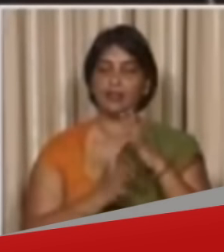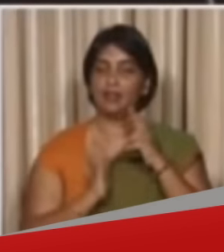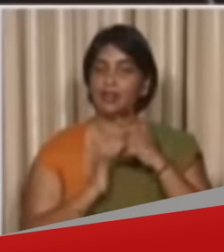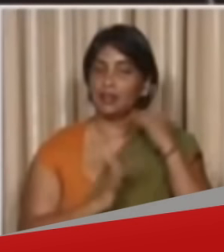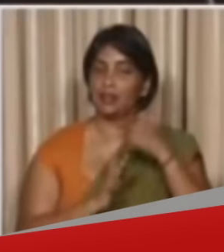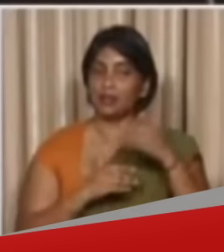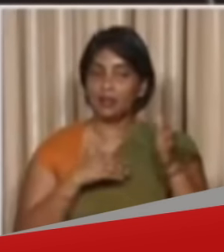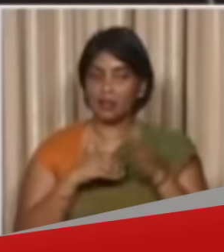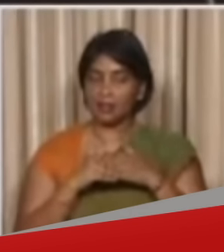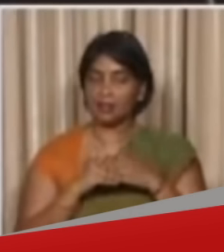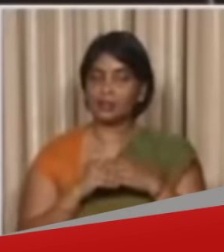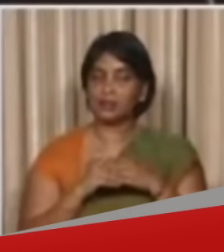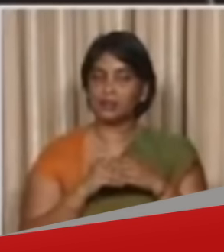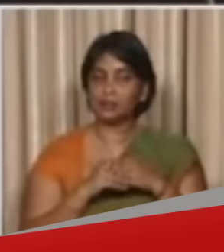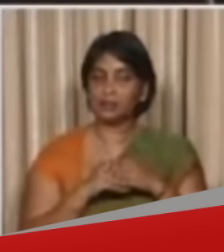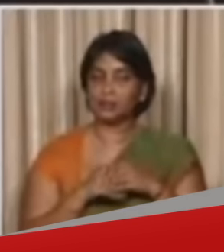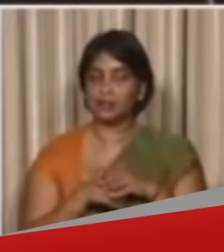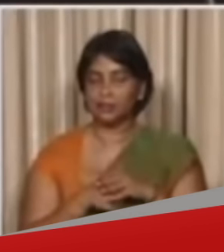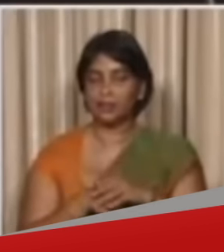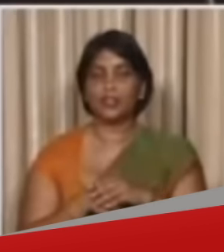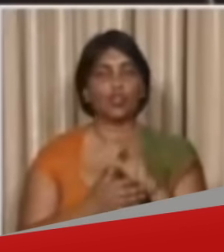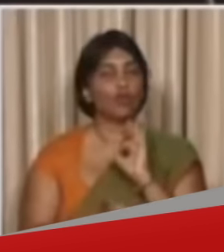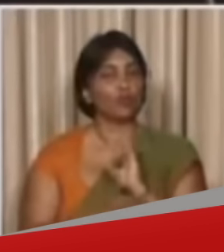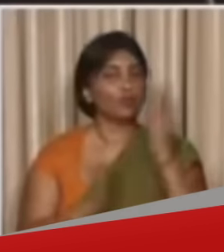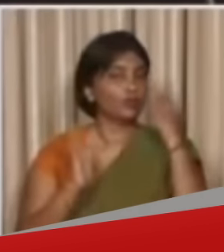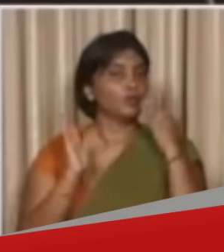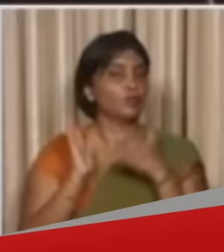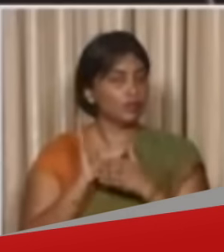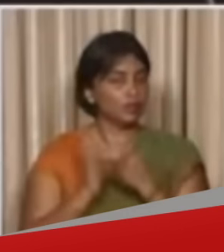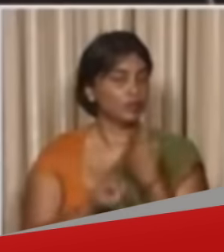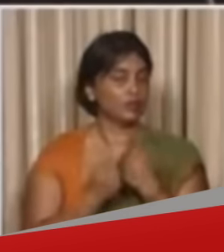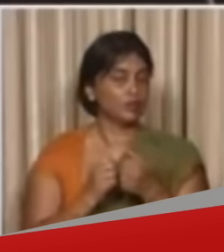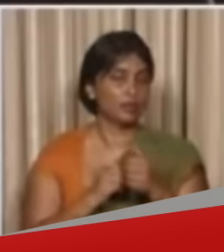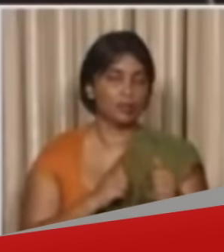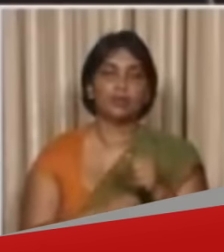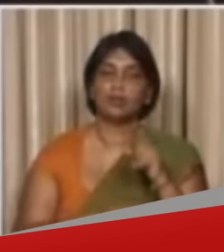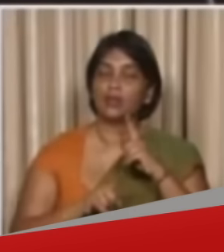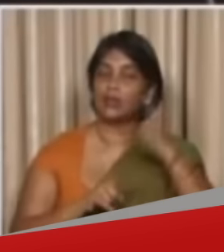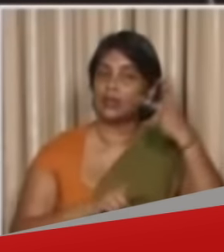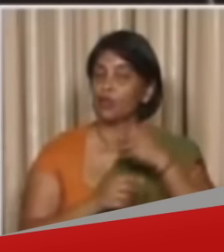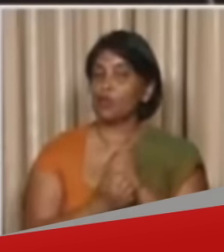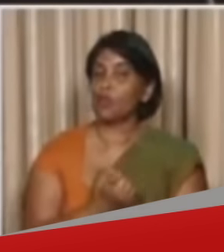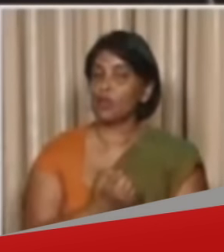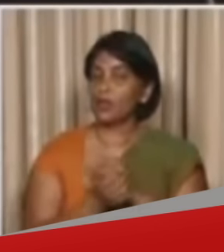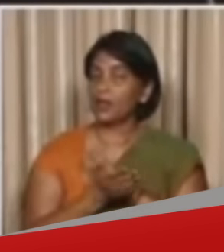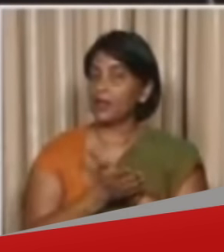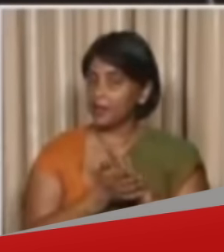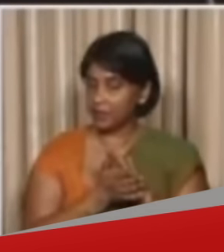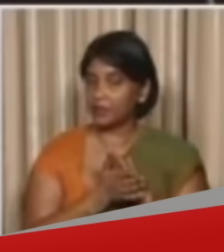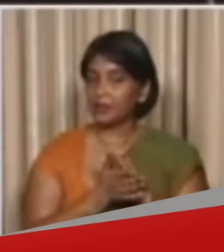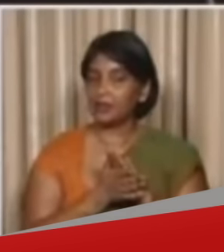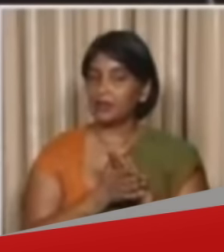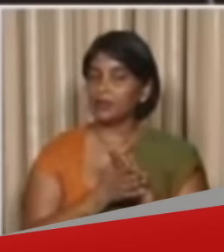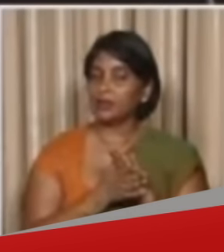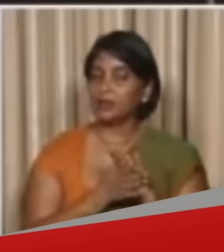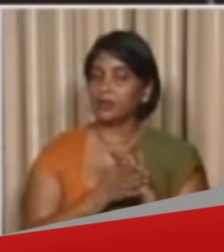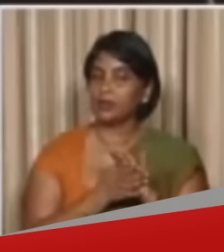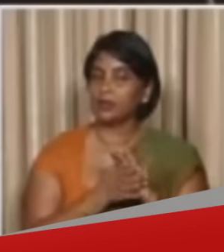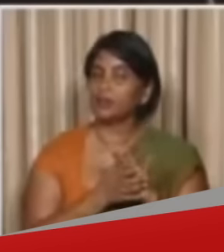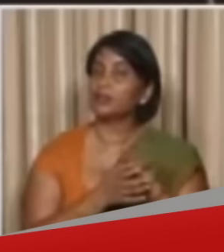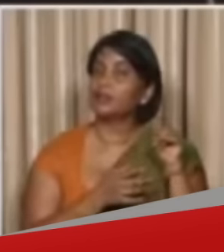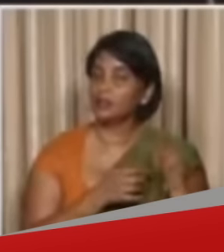ඇමනුම් 7 මානල්ල බුදු පිළිම සිද්ධිය විමර්ශනය පැවතු සහකාර පොලිස් නිලධාරි හෙට්ටිආරච්චි කමල් පෙරරා